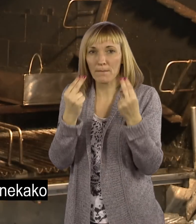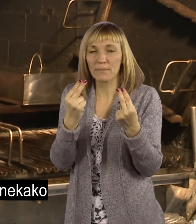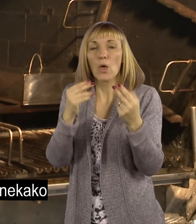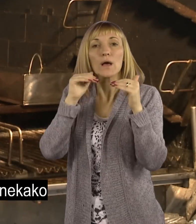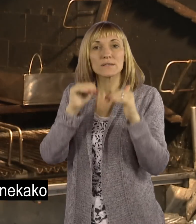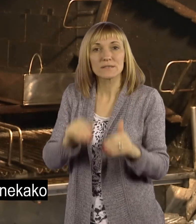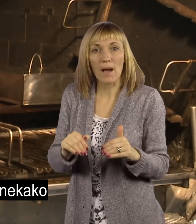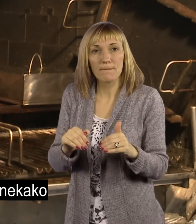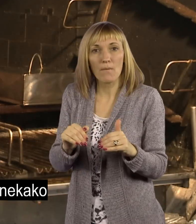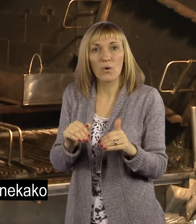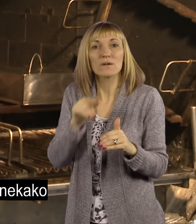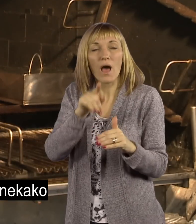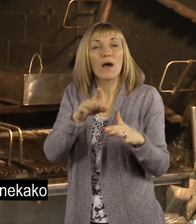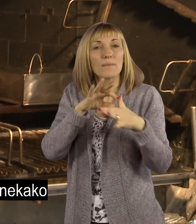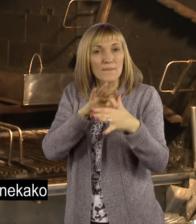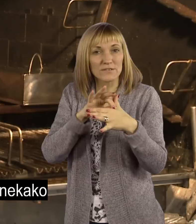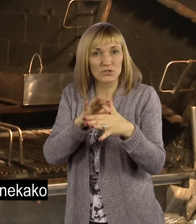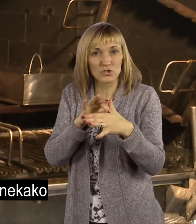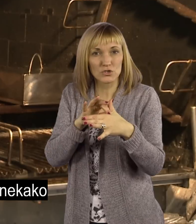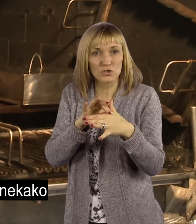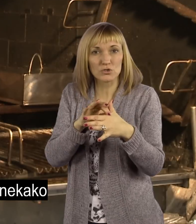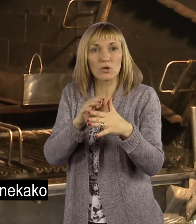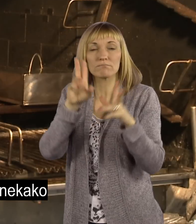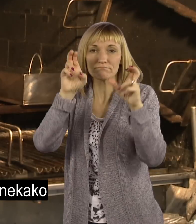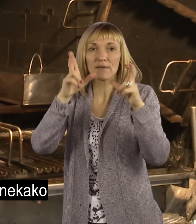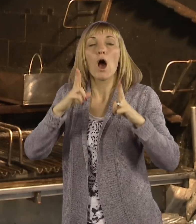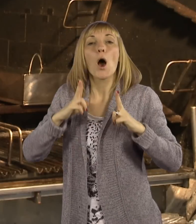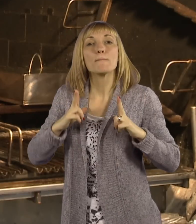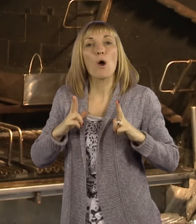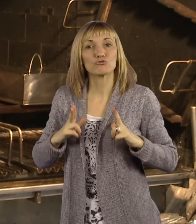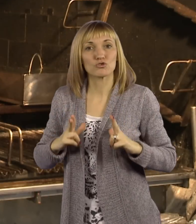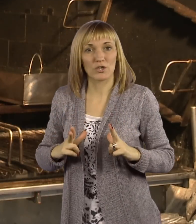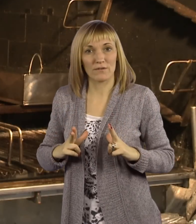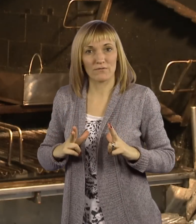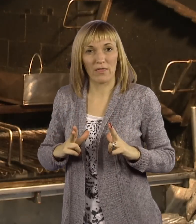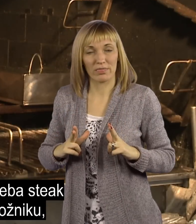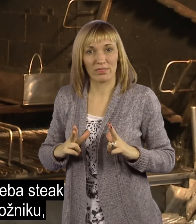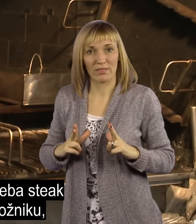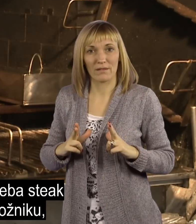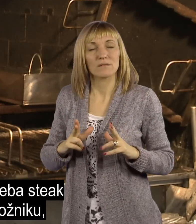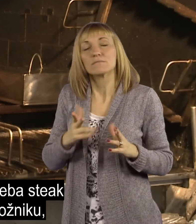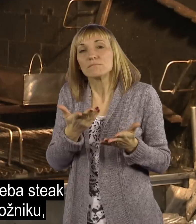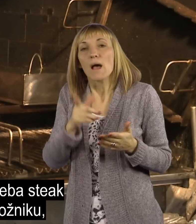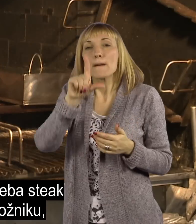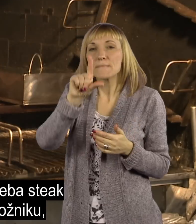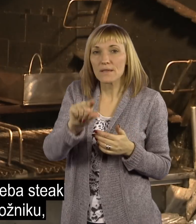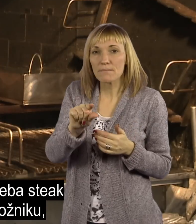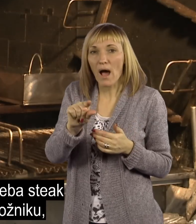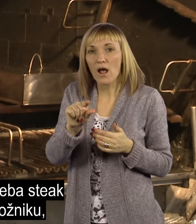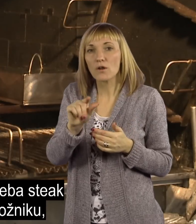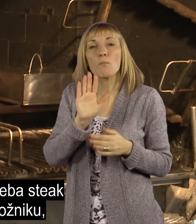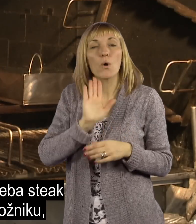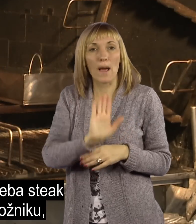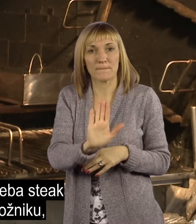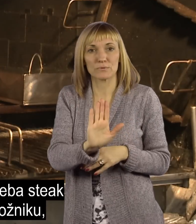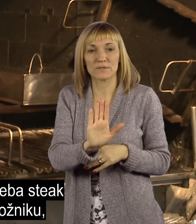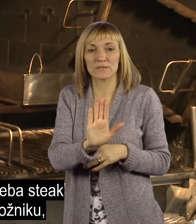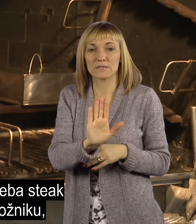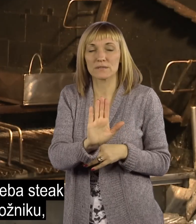da mora se stejk nekako spočiti. Torej, minimalno je treba stejk